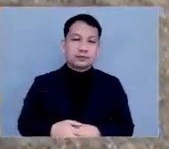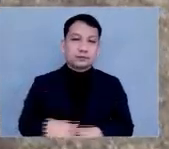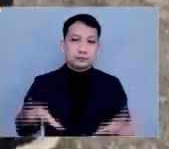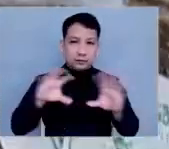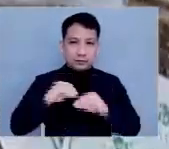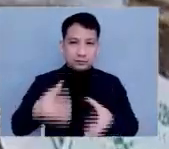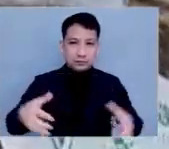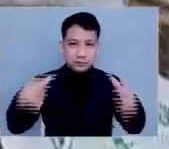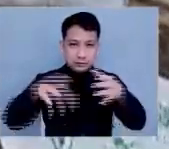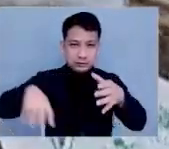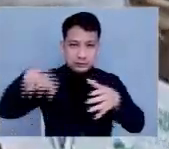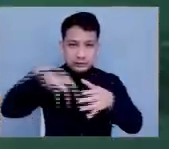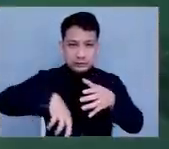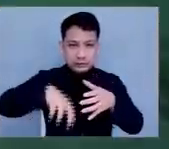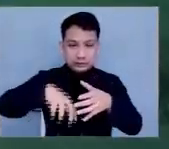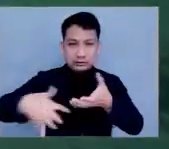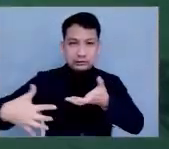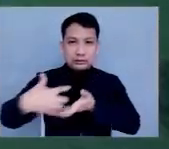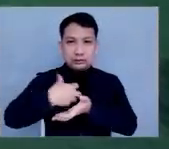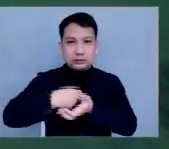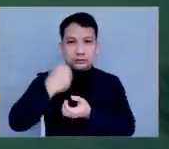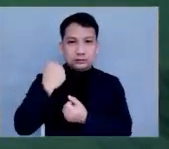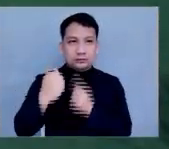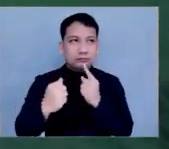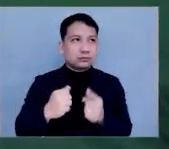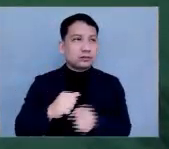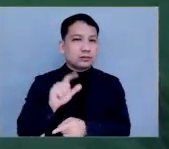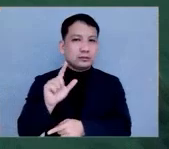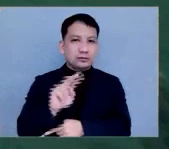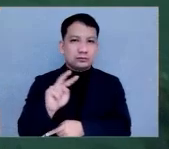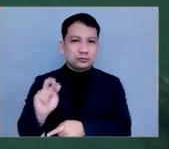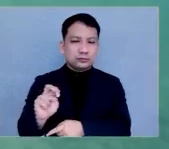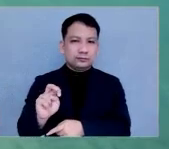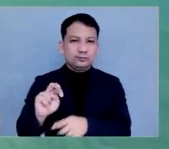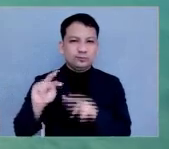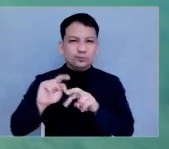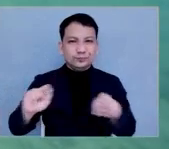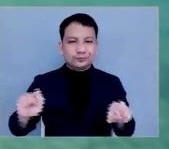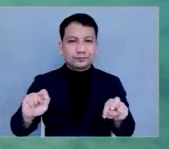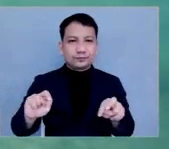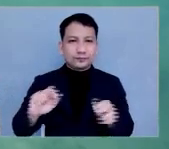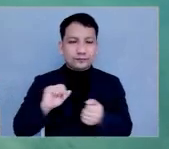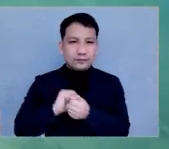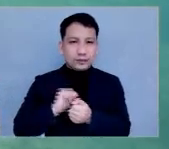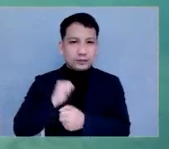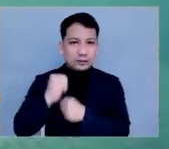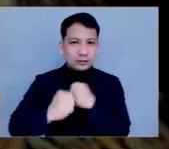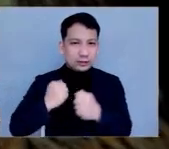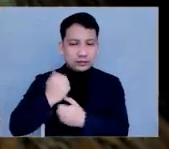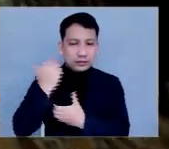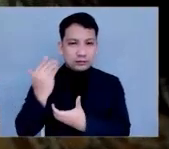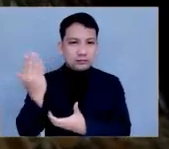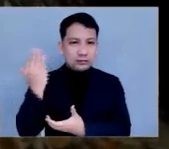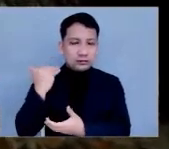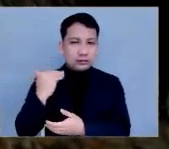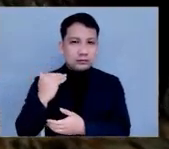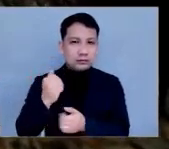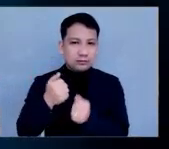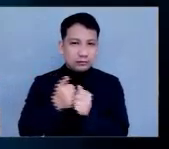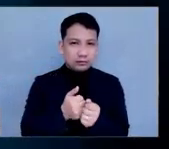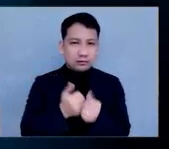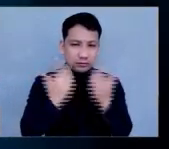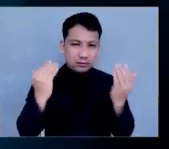sako-sakong basura ang nahakot. Halos 200 scuba sorero ang sumama sa taon ng cleanup drive bilang pakikiisa